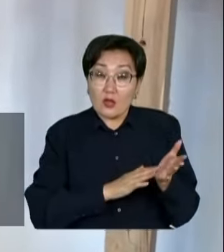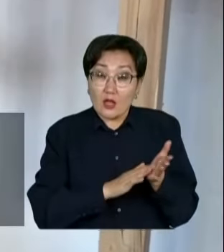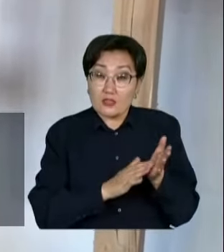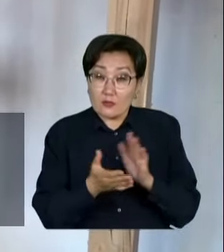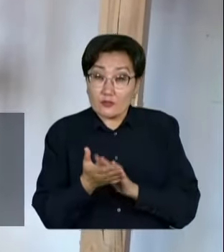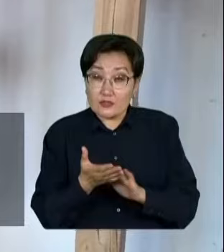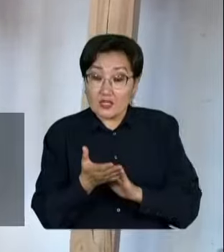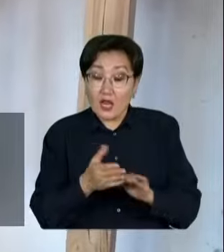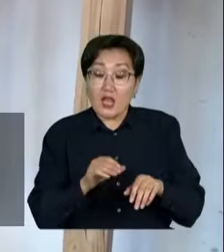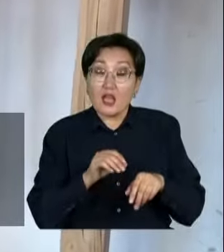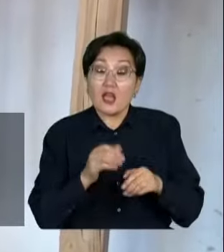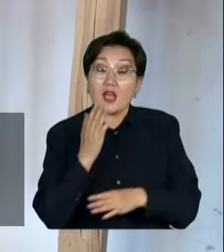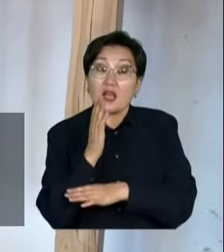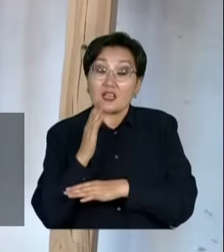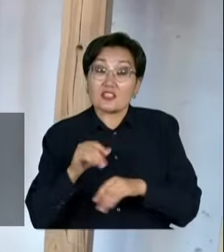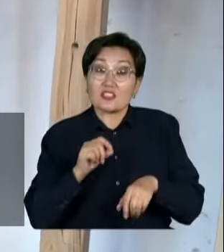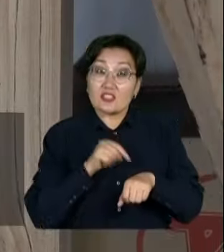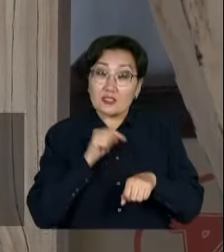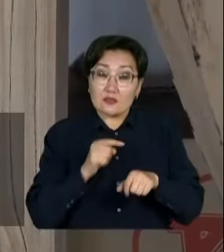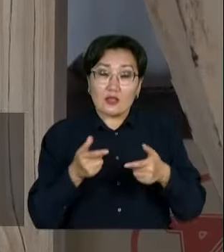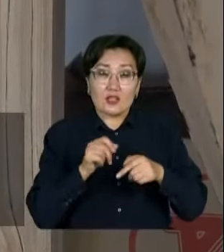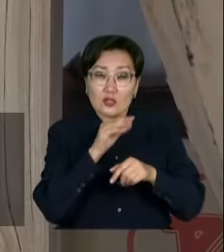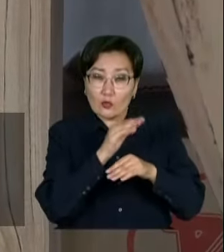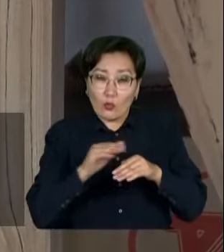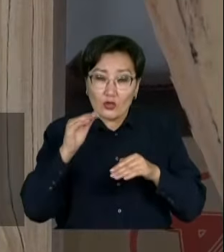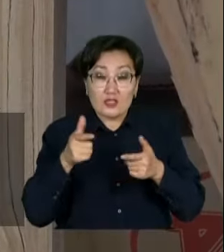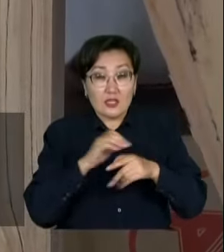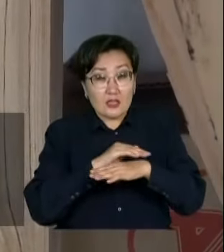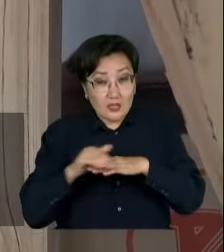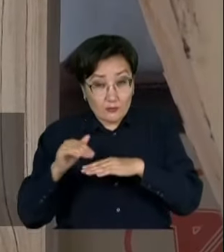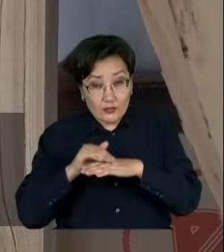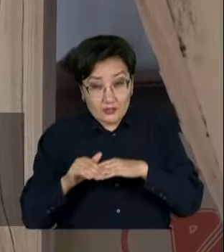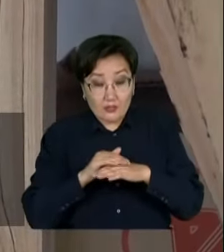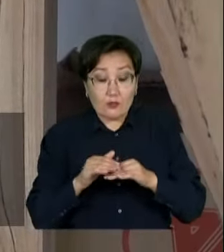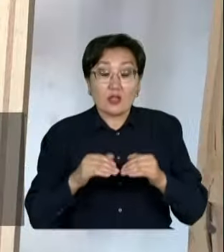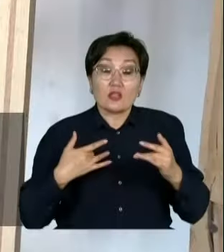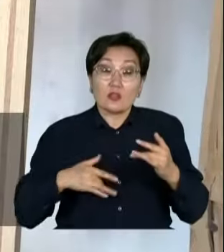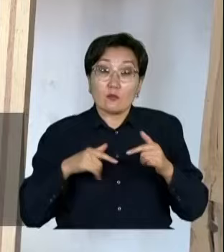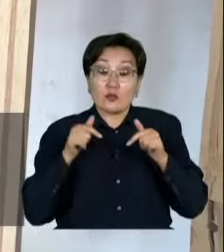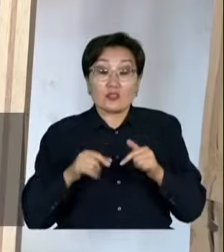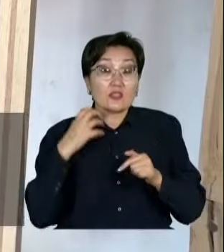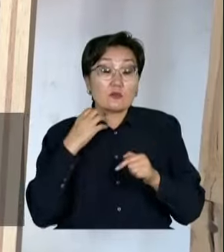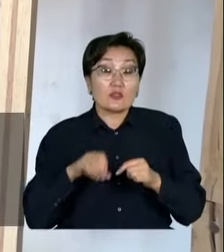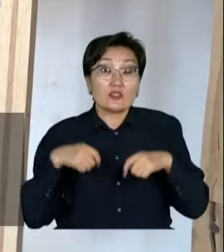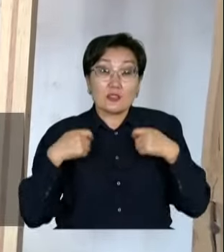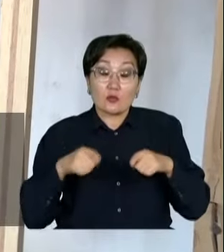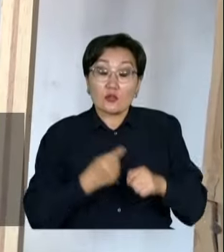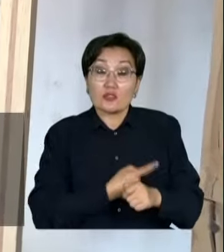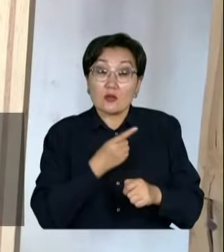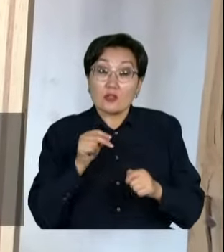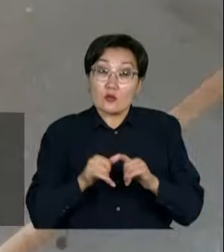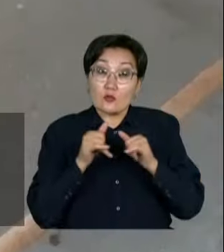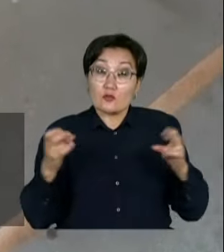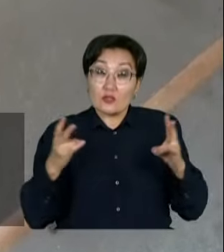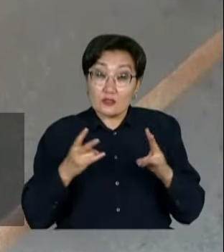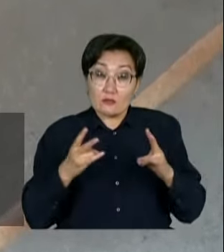негізі ағашты сеземіз, қай жері ойық, қай жері тегіс. Біздегі домбыраларды осы сыр елінде сату үшін шеберлерді көбейтуіміз керек. Сол бірінші